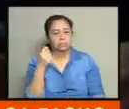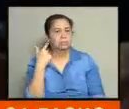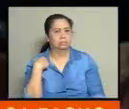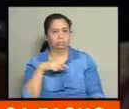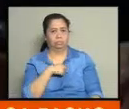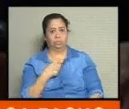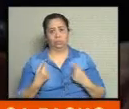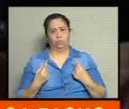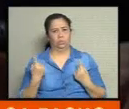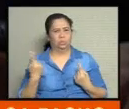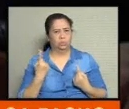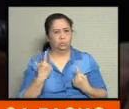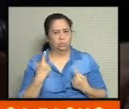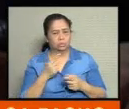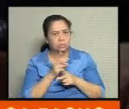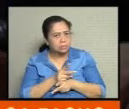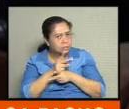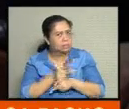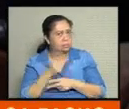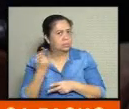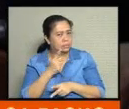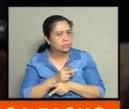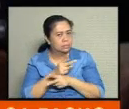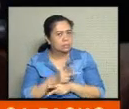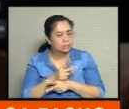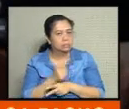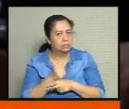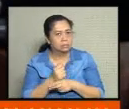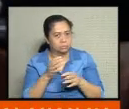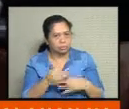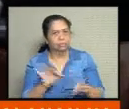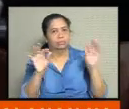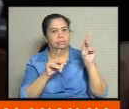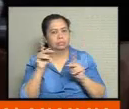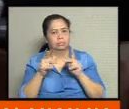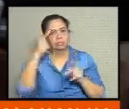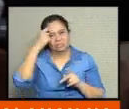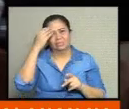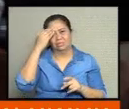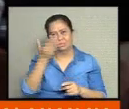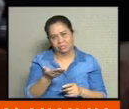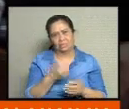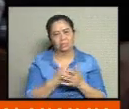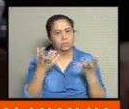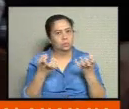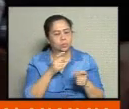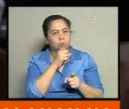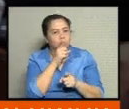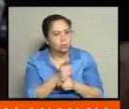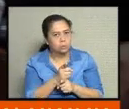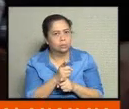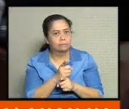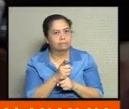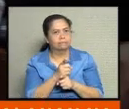just cautious no dito sa pag-release ng mga tao kasi of course gusto natin masiguro